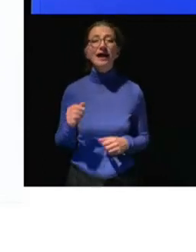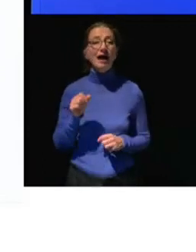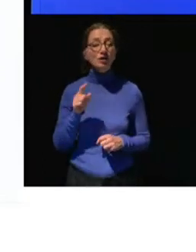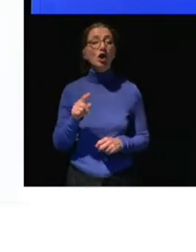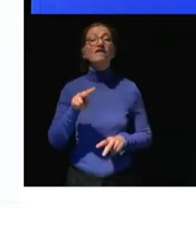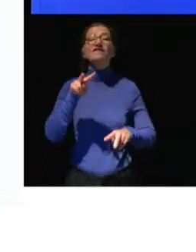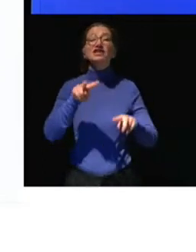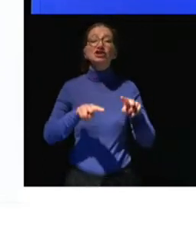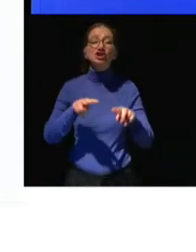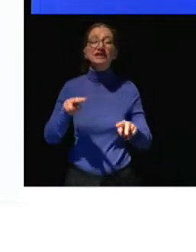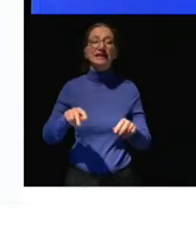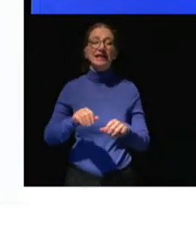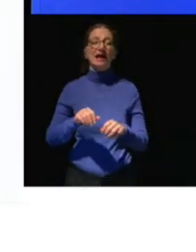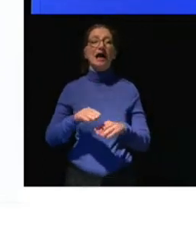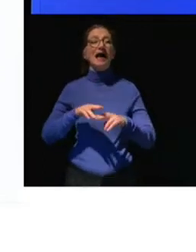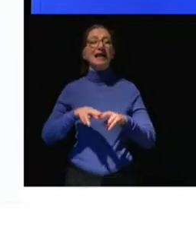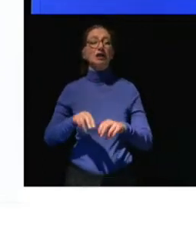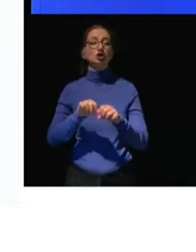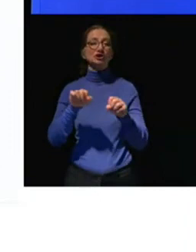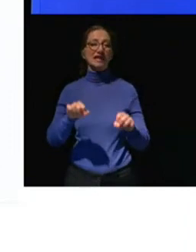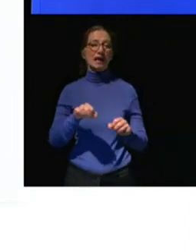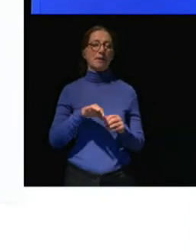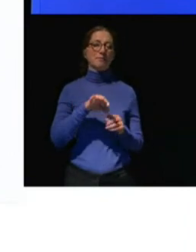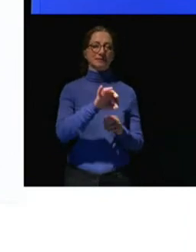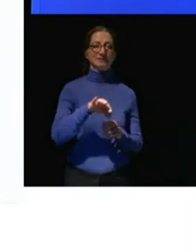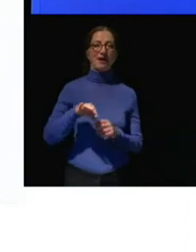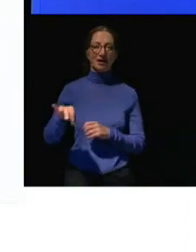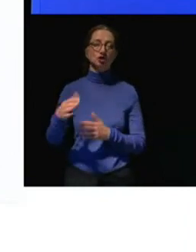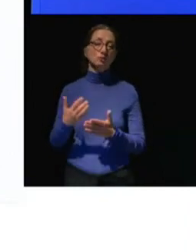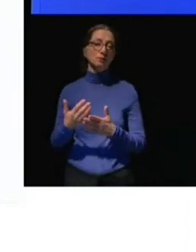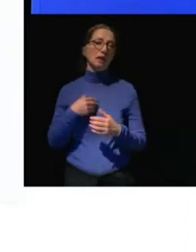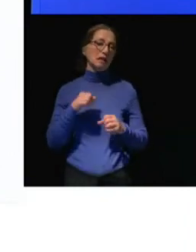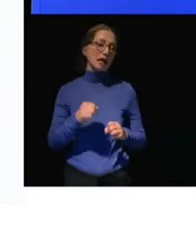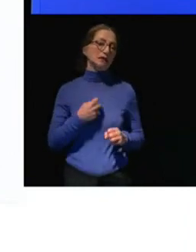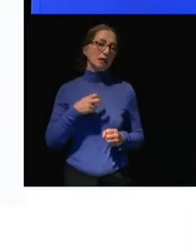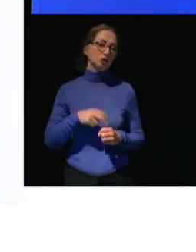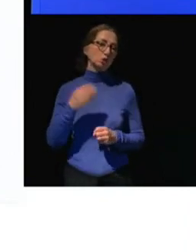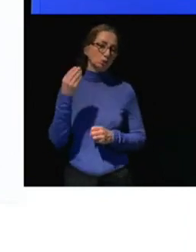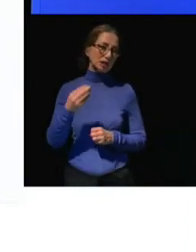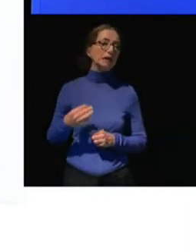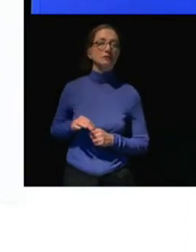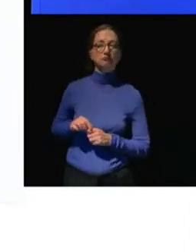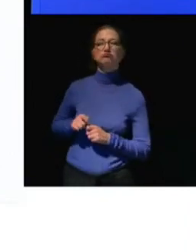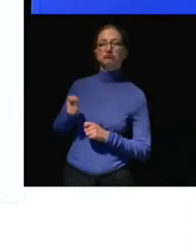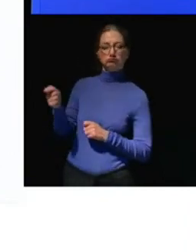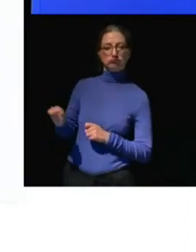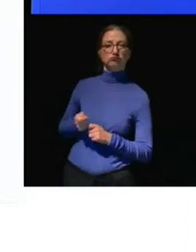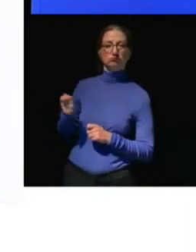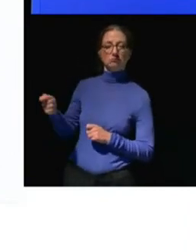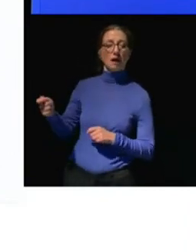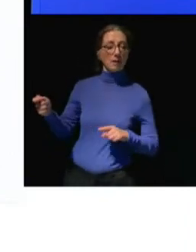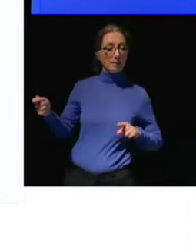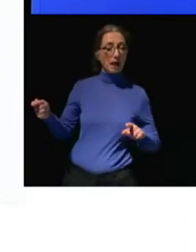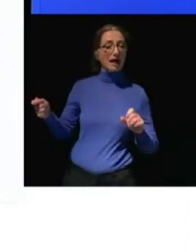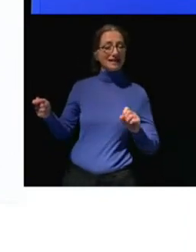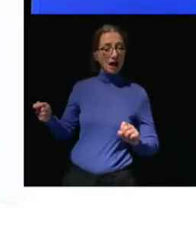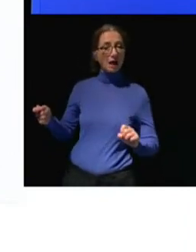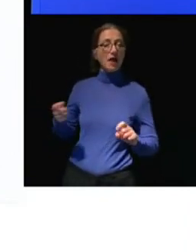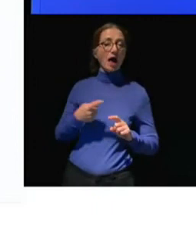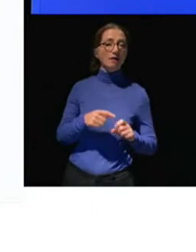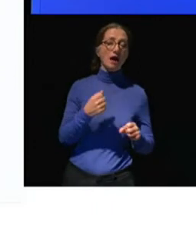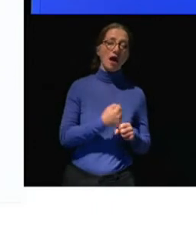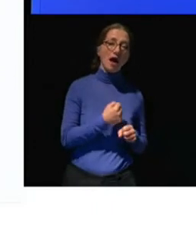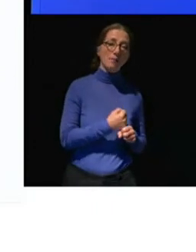verschiedene Rentensysteme einzahlen kann. Ich kann eine Tätigkeit als selbstständige Künstlerin haben, aber kann auch noch einer